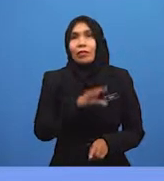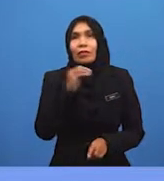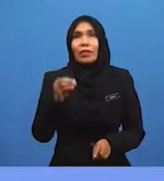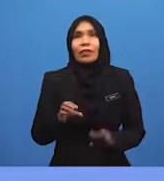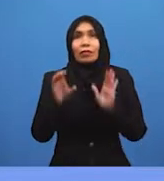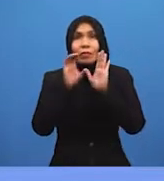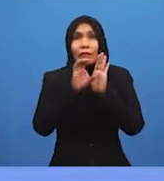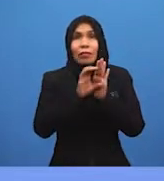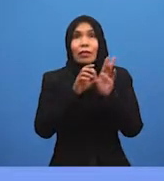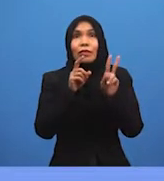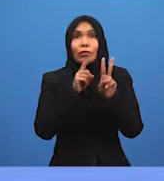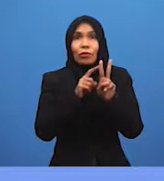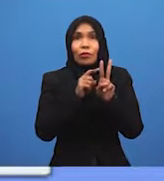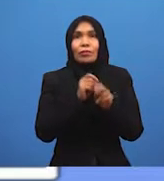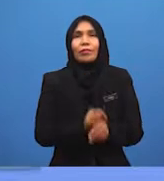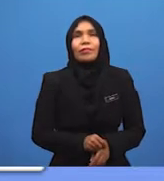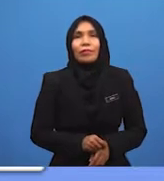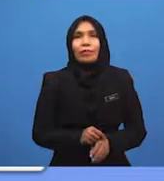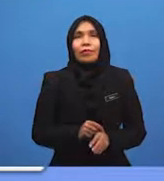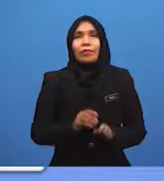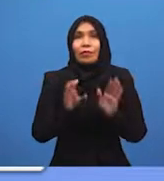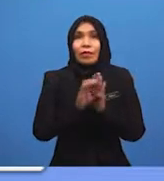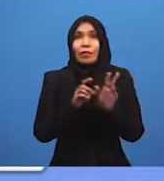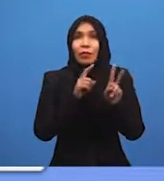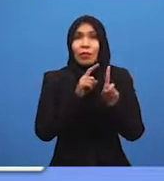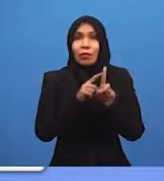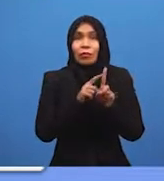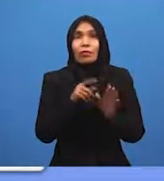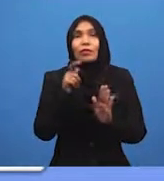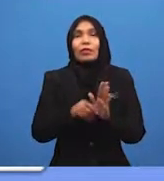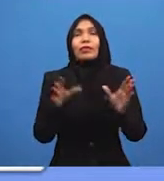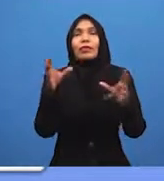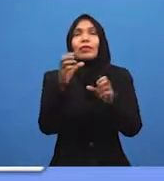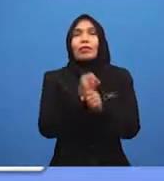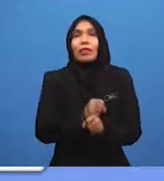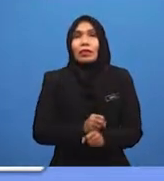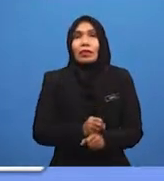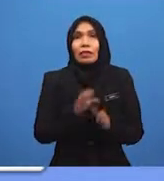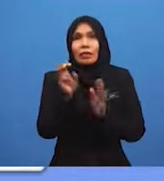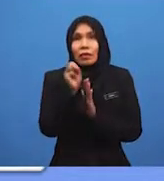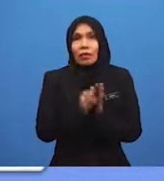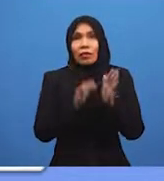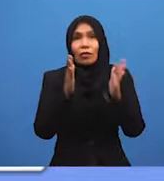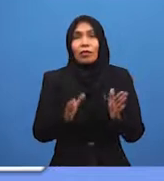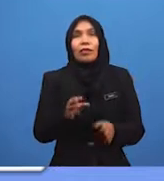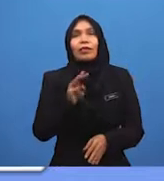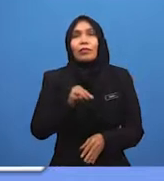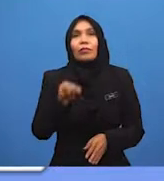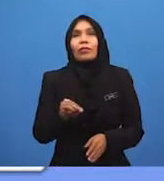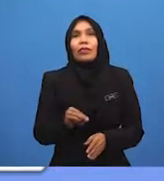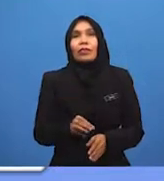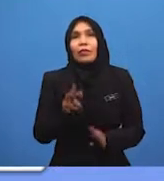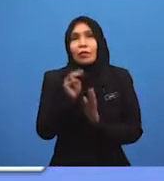kedua. Dalam gambar pertama, terdapat seorang murid memberi salam kepada cikgu sekolah. Selamat pagi,